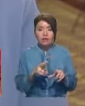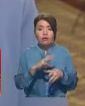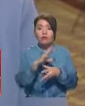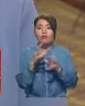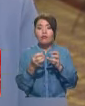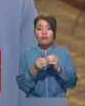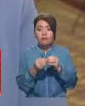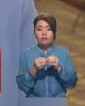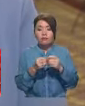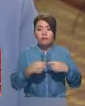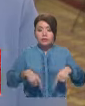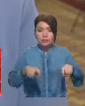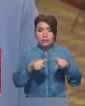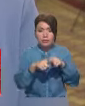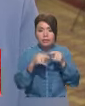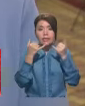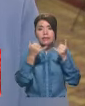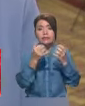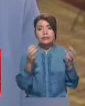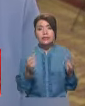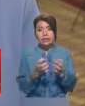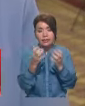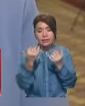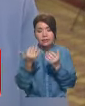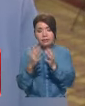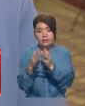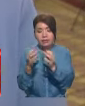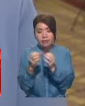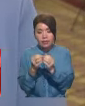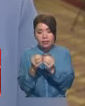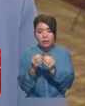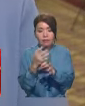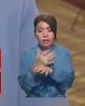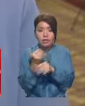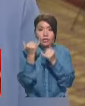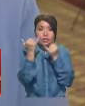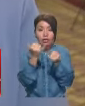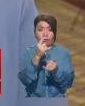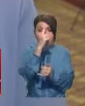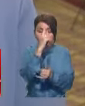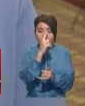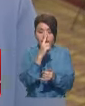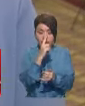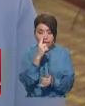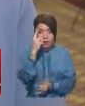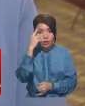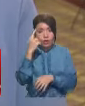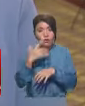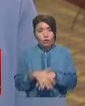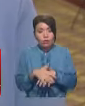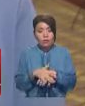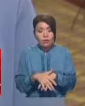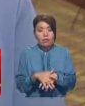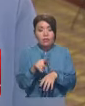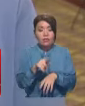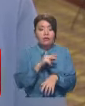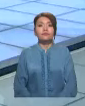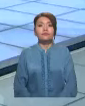мероприятий, которые проводятся для сохранения этой семьи. То есть тогда, когда мы даем им месяц на раздумье, вот здесь проводится эта